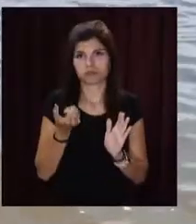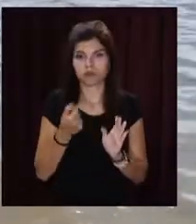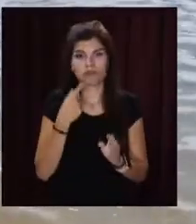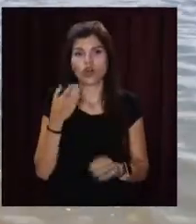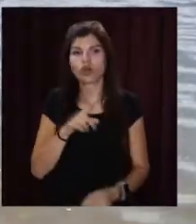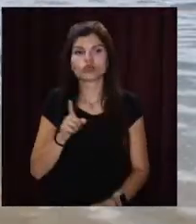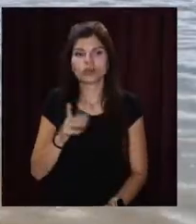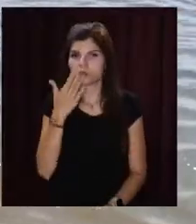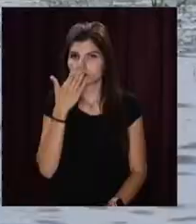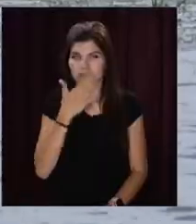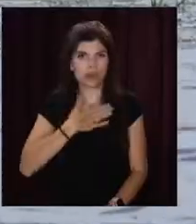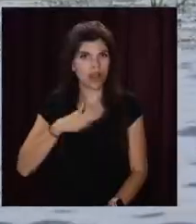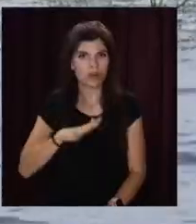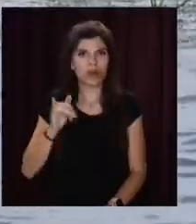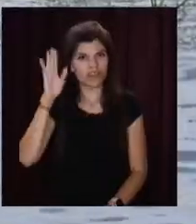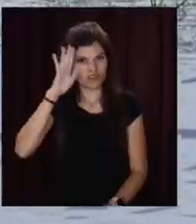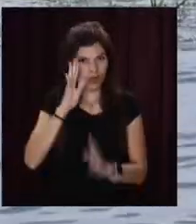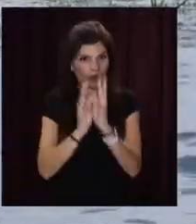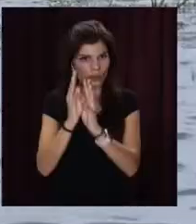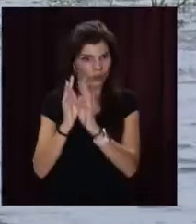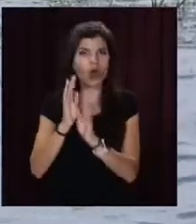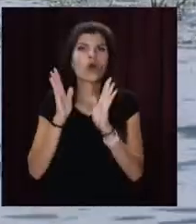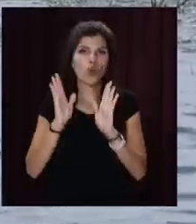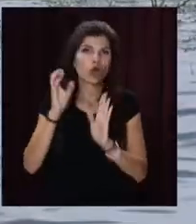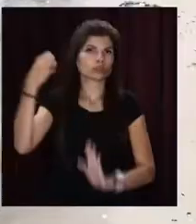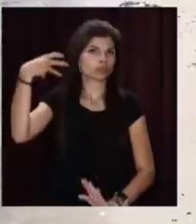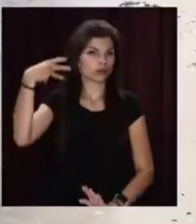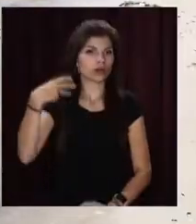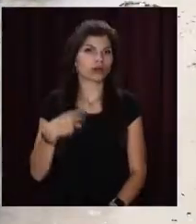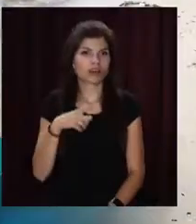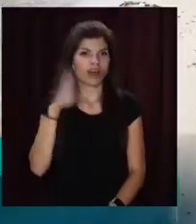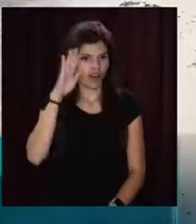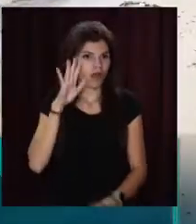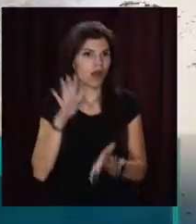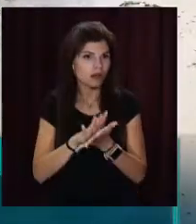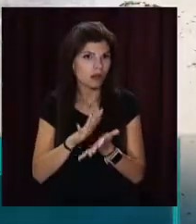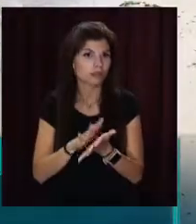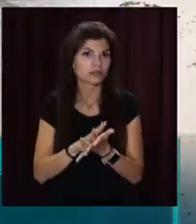все через неприємний запах та водорості, тому тільки засмагає. Ця вода дійсно грязна,